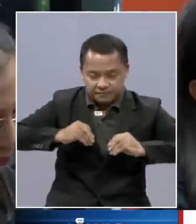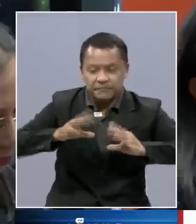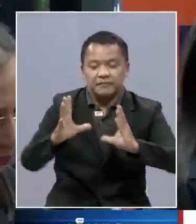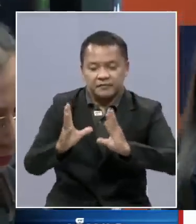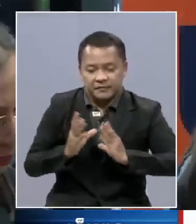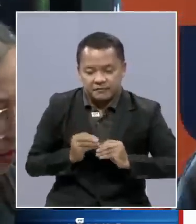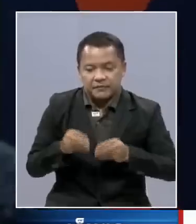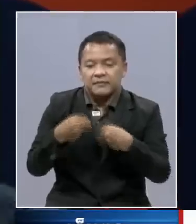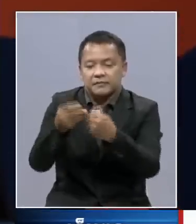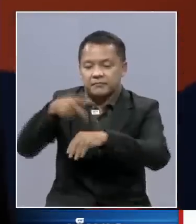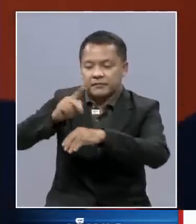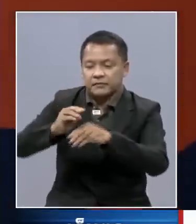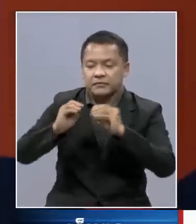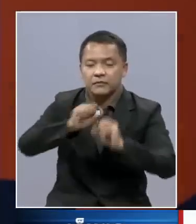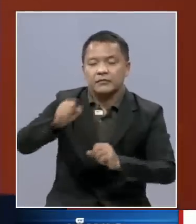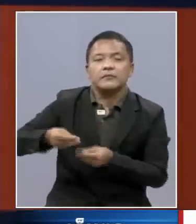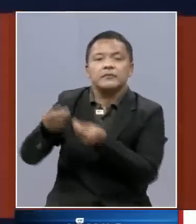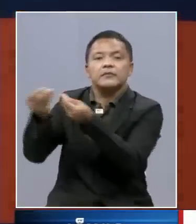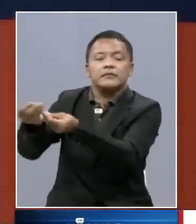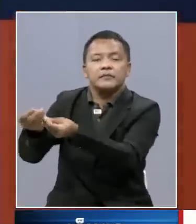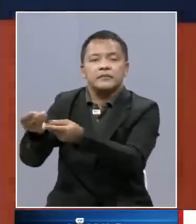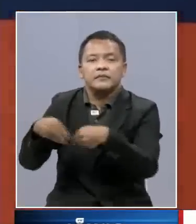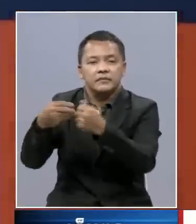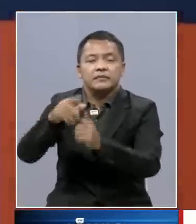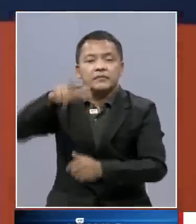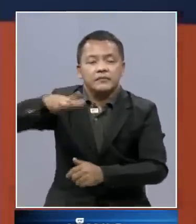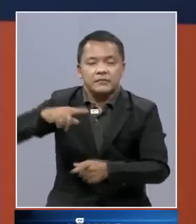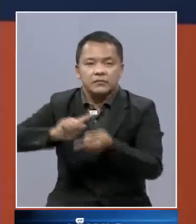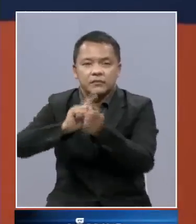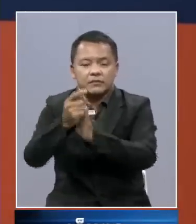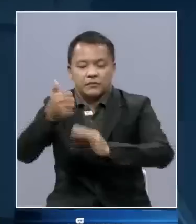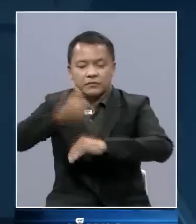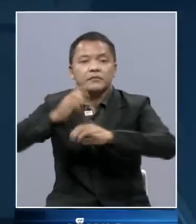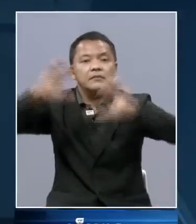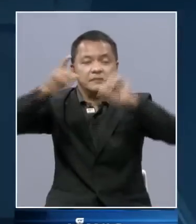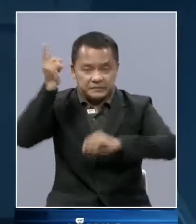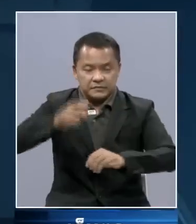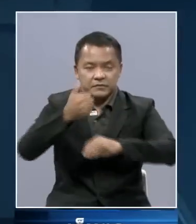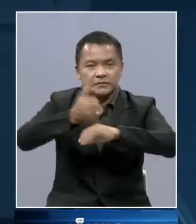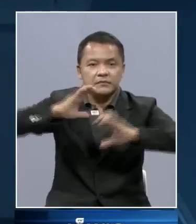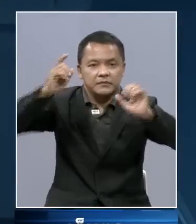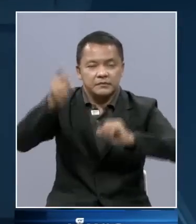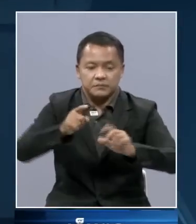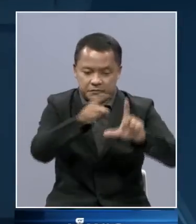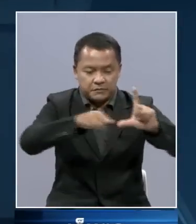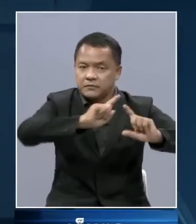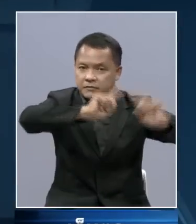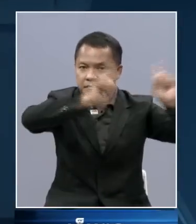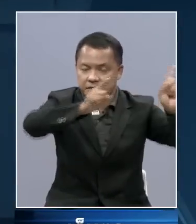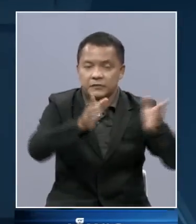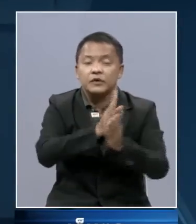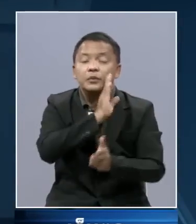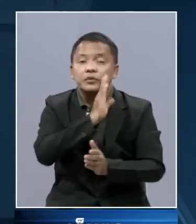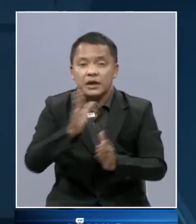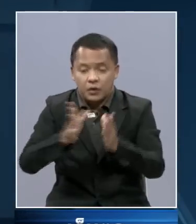ยอมเสียเก้าอี้ประธานสภานะฮะผลก็คือเพื่อไทยจะกลายเป็นแกนนำรัฐบาลตัวจริงไม่ใช่ก้าวไกลและห